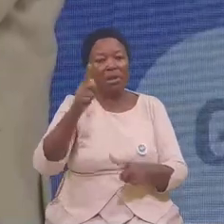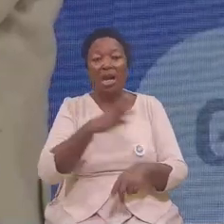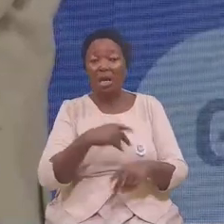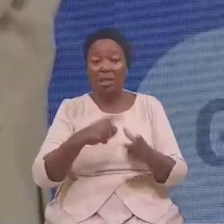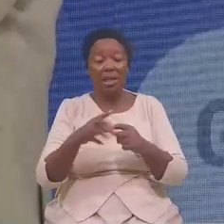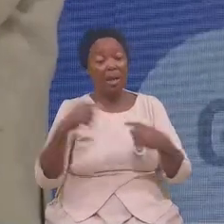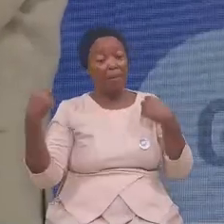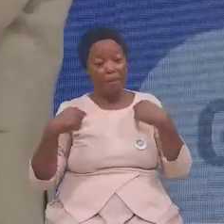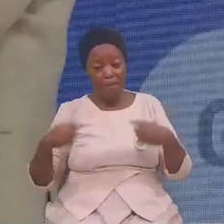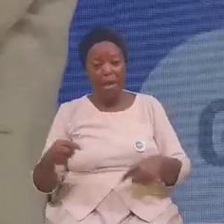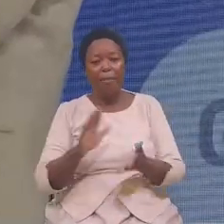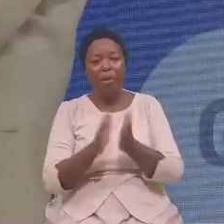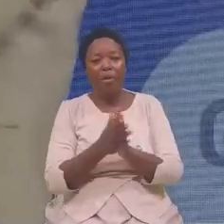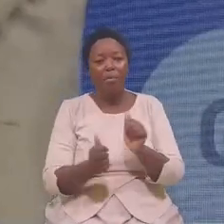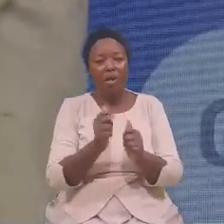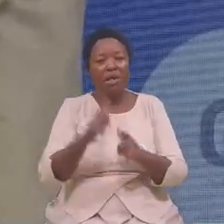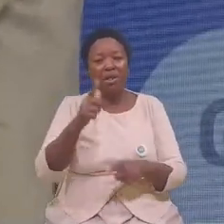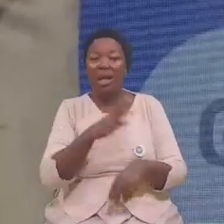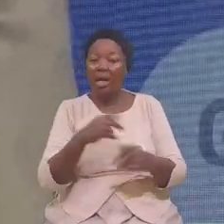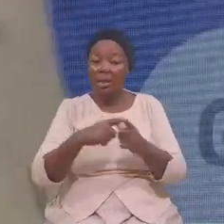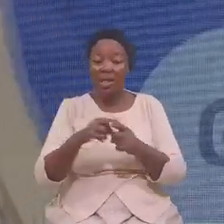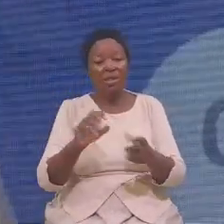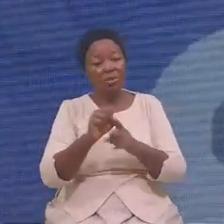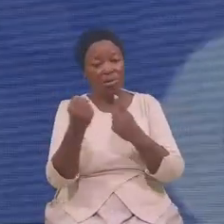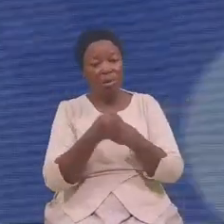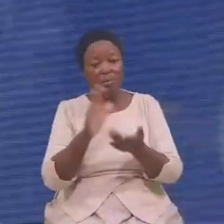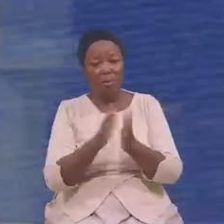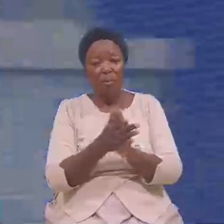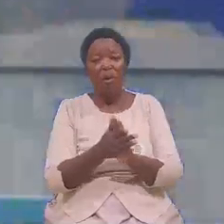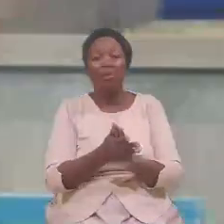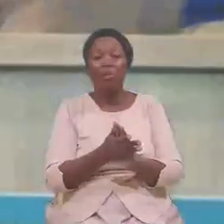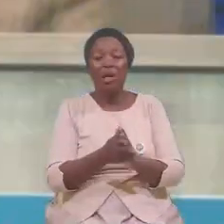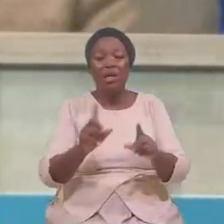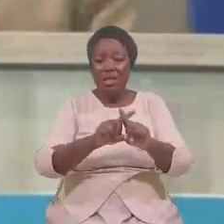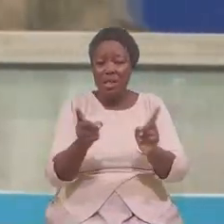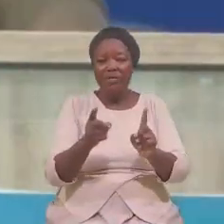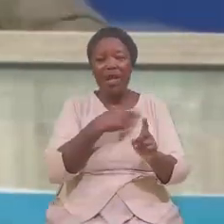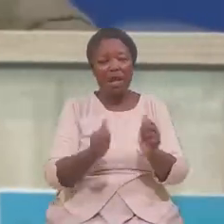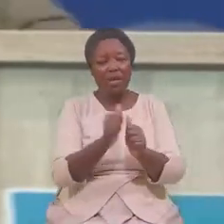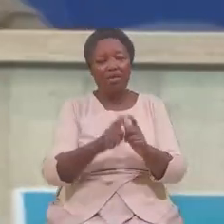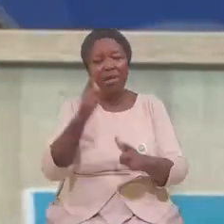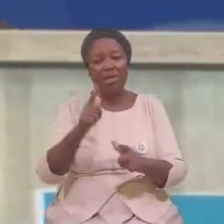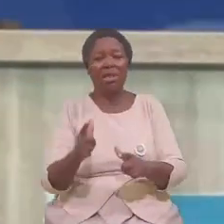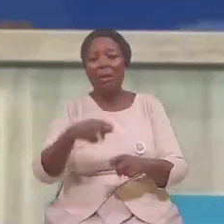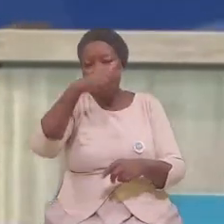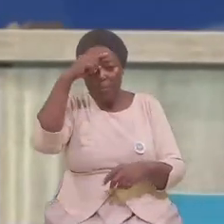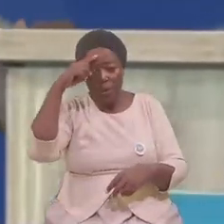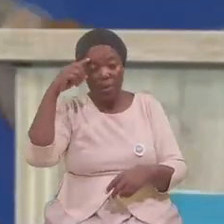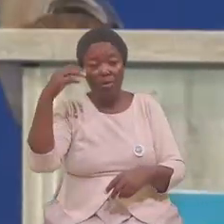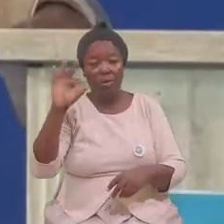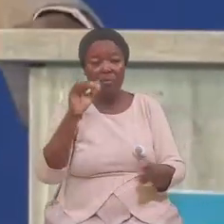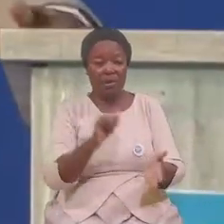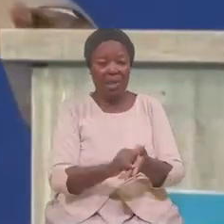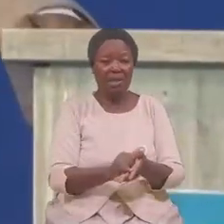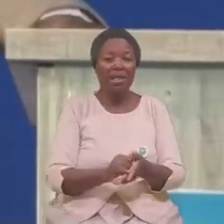douleurs deviennent plus grandes. Les situations deviennent différentes et plus grandes. Pour cela donc,